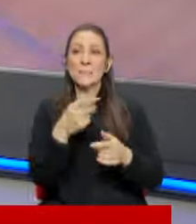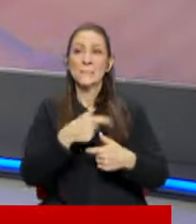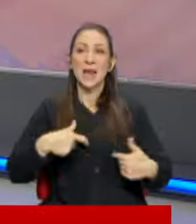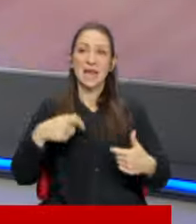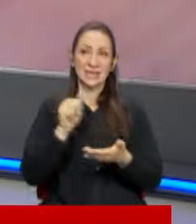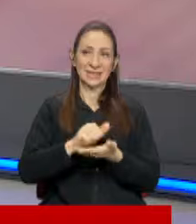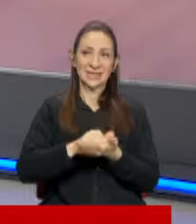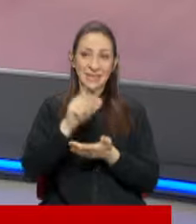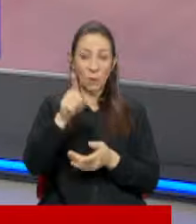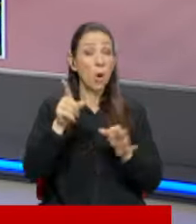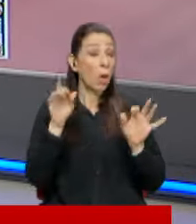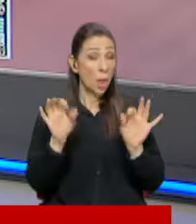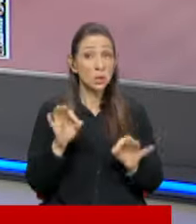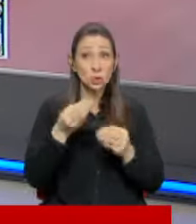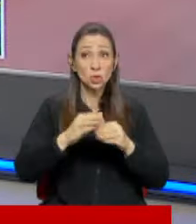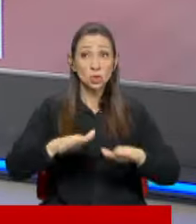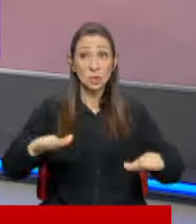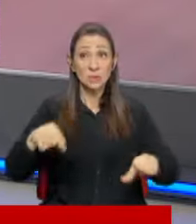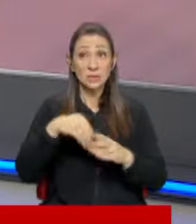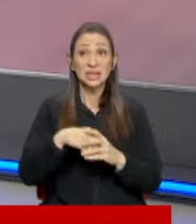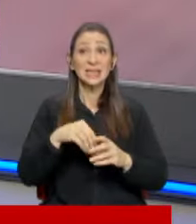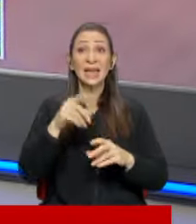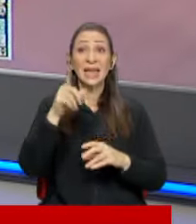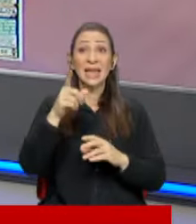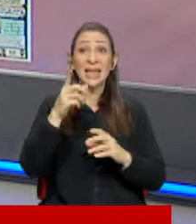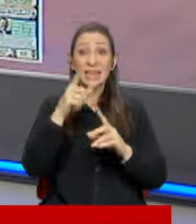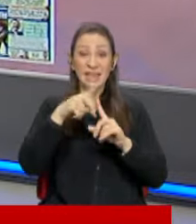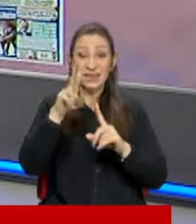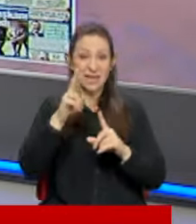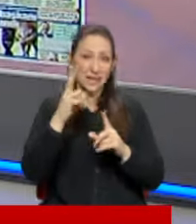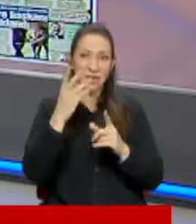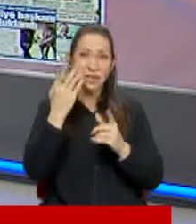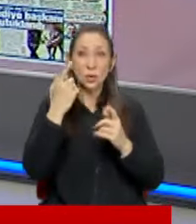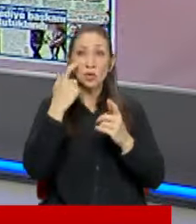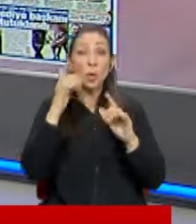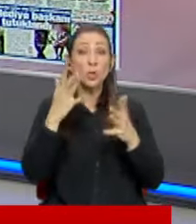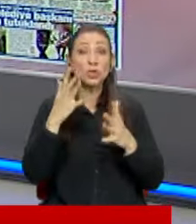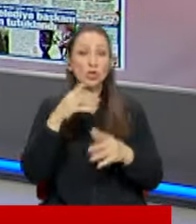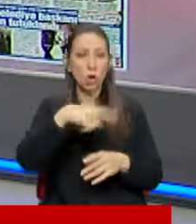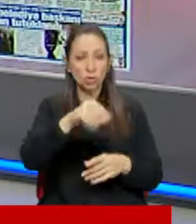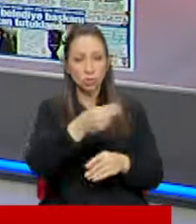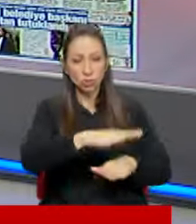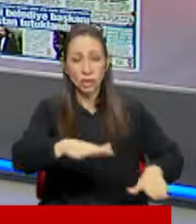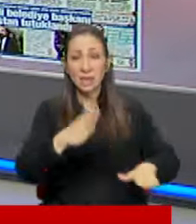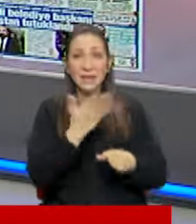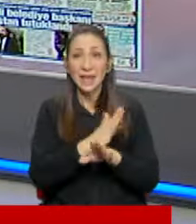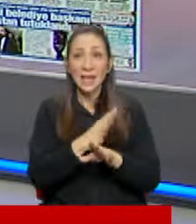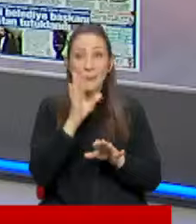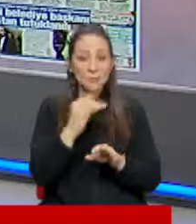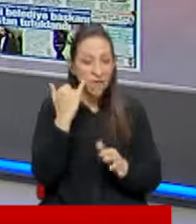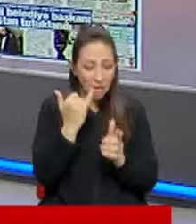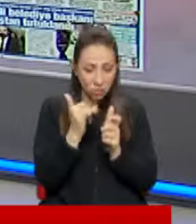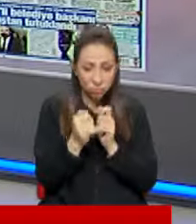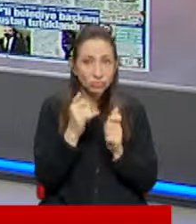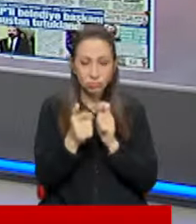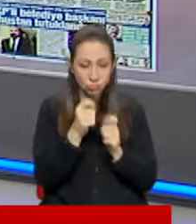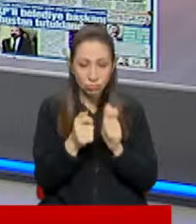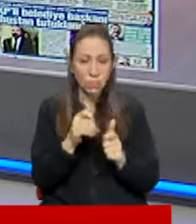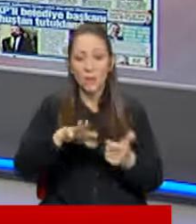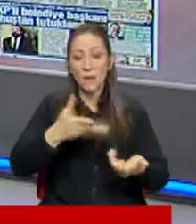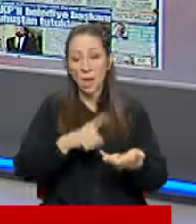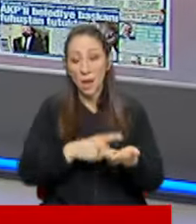Milliyet Gazetesi. Bu önemli çocuklarımız için ekrandaki tehlike. Z kuşağının gözleri bozuluyor çünkü sürekli gözleri cep telefonunda ya da